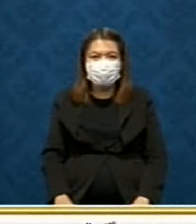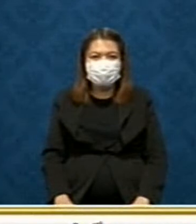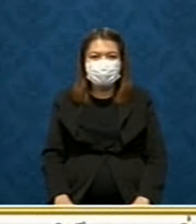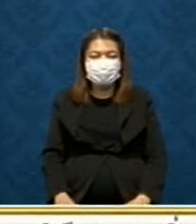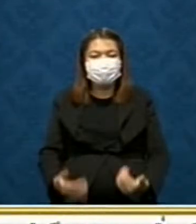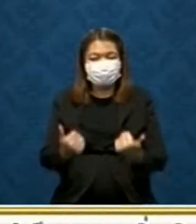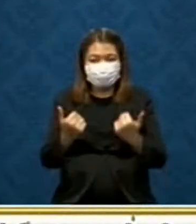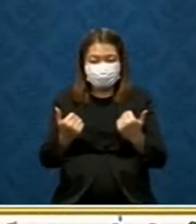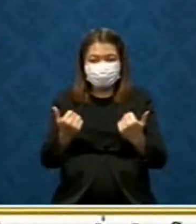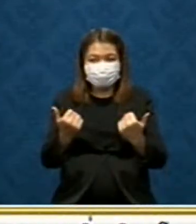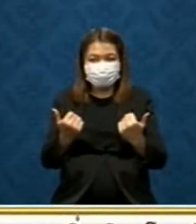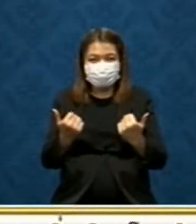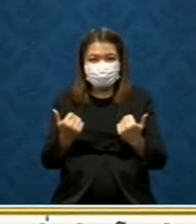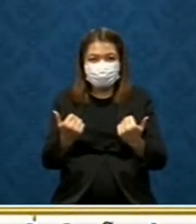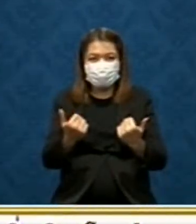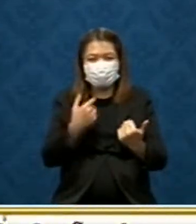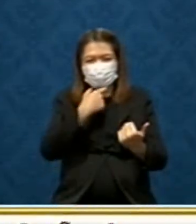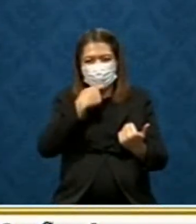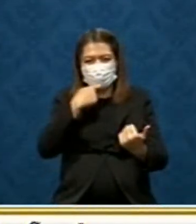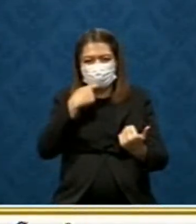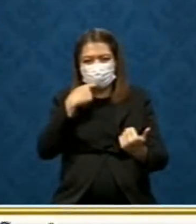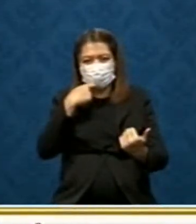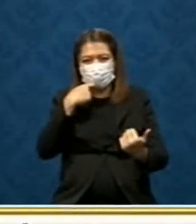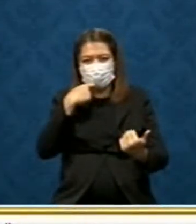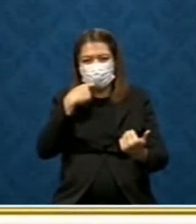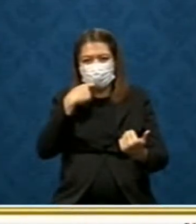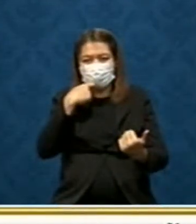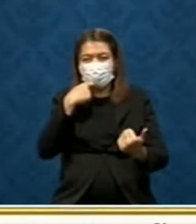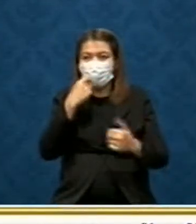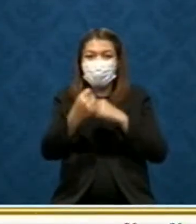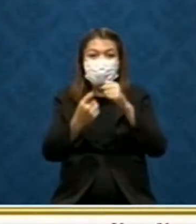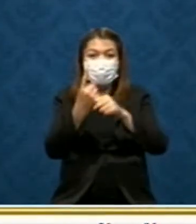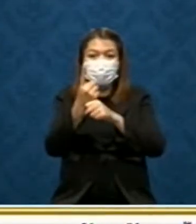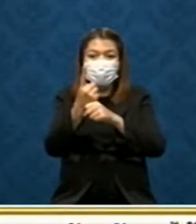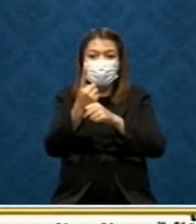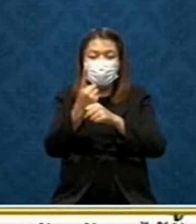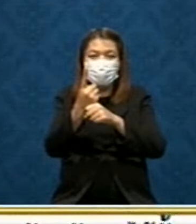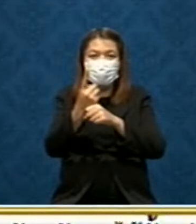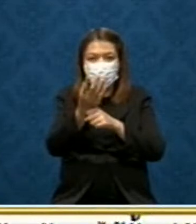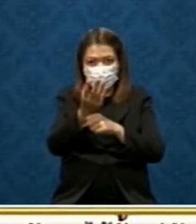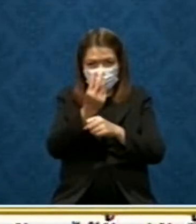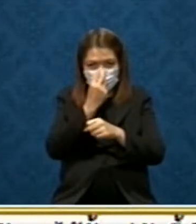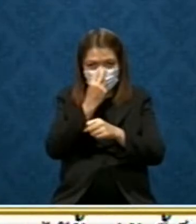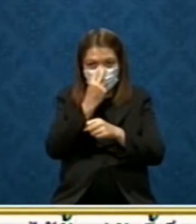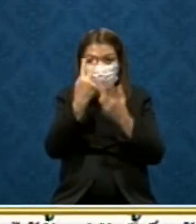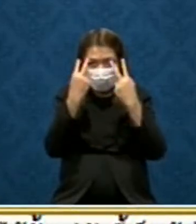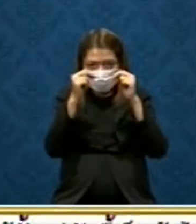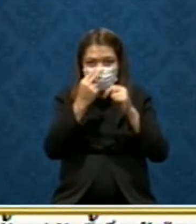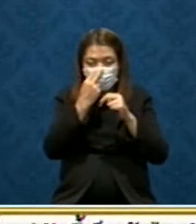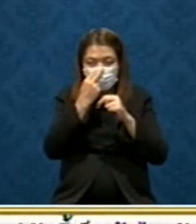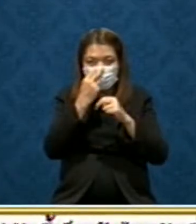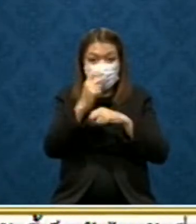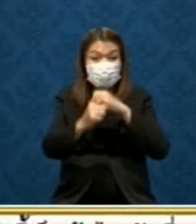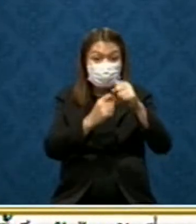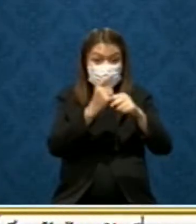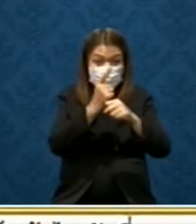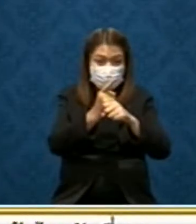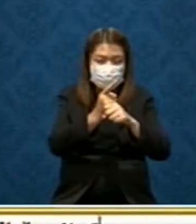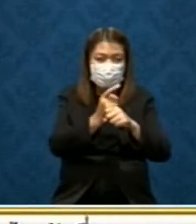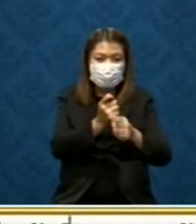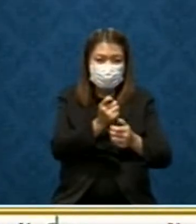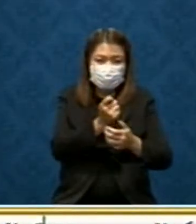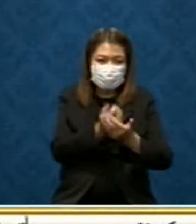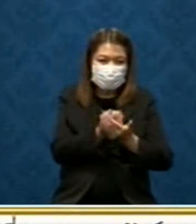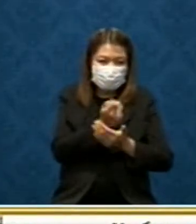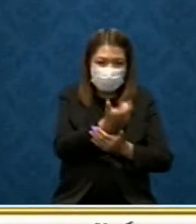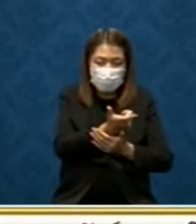แต่เดยวนี้พอแรงอยู่ดๆนะในปีเดียวนี่ถ้าใยกฟังนะในปีเดยวนี่ต้องจ่ายทั้งภัยแง